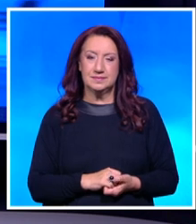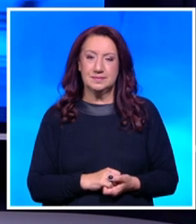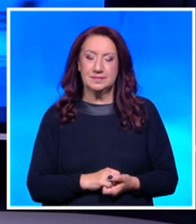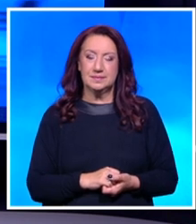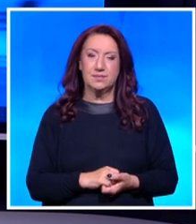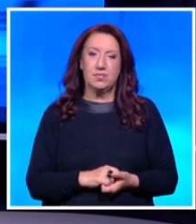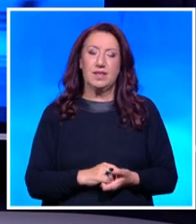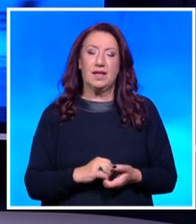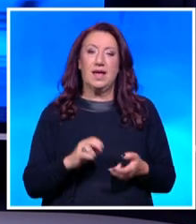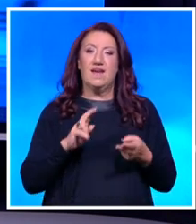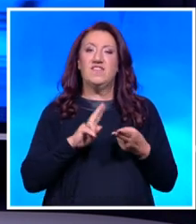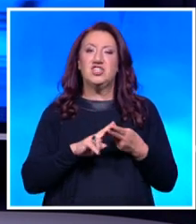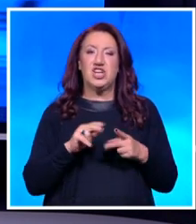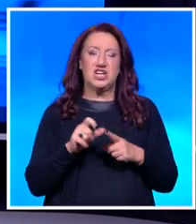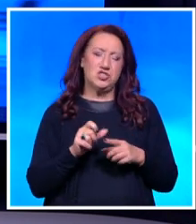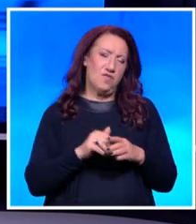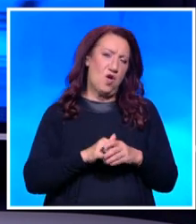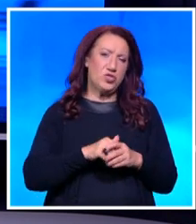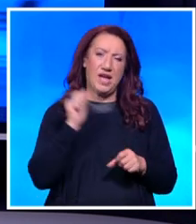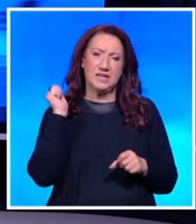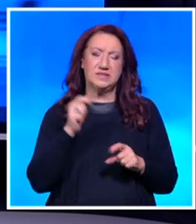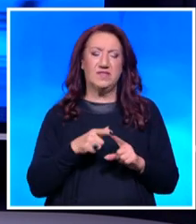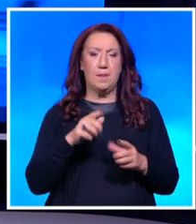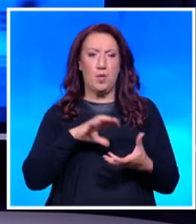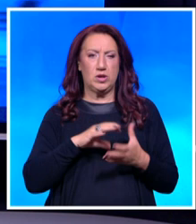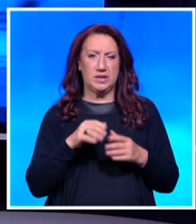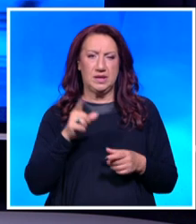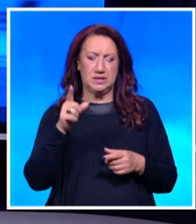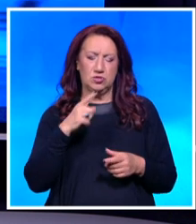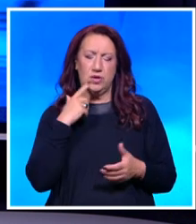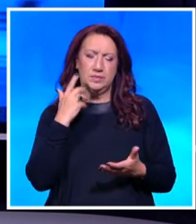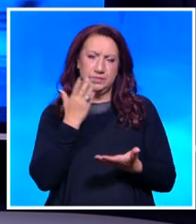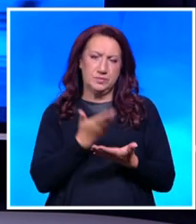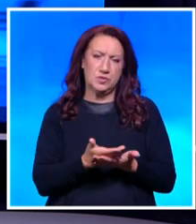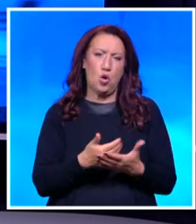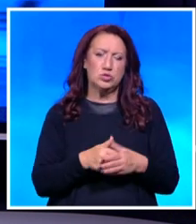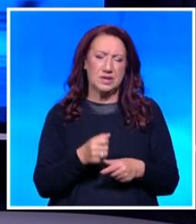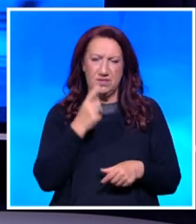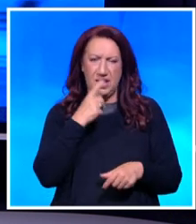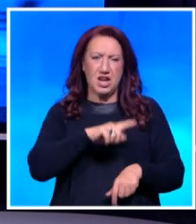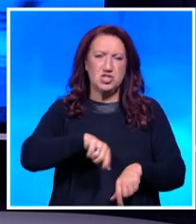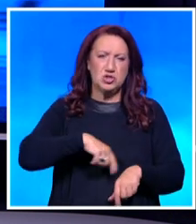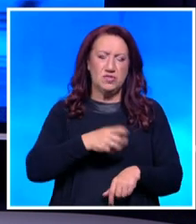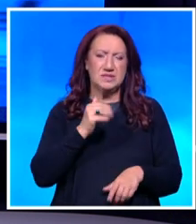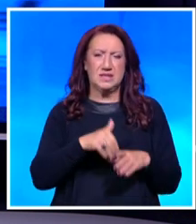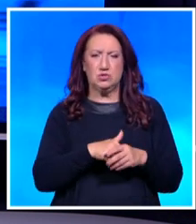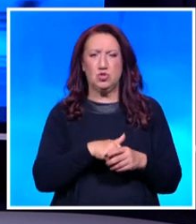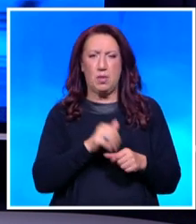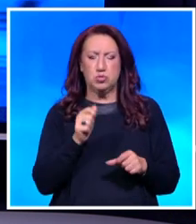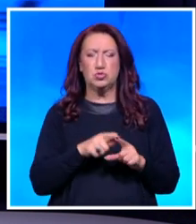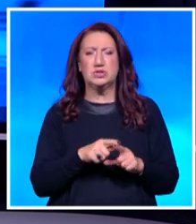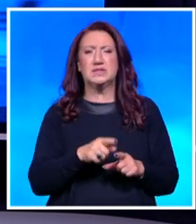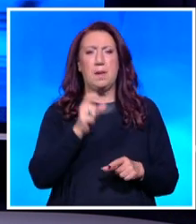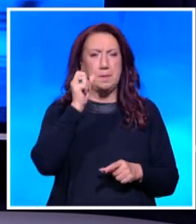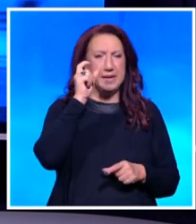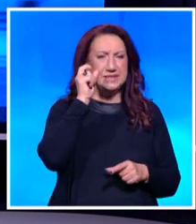Вежди Рашидов излезе от политиката. Той се оттегли от парламента часове след като напусна постовете на председател на парламентарната